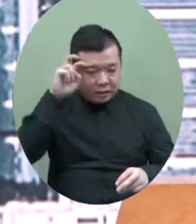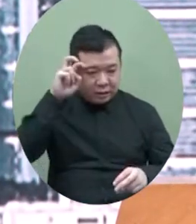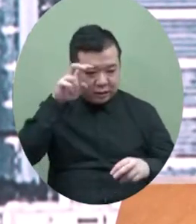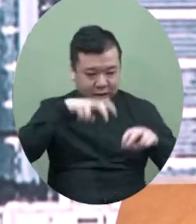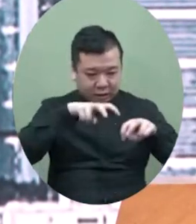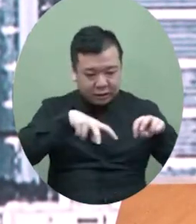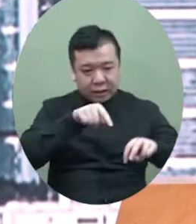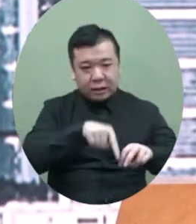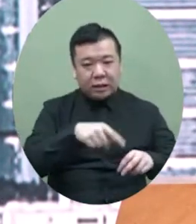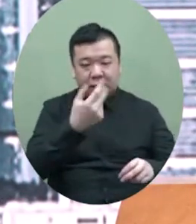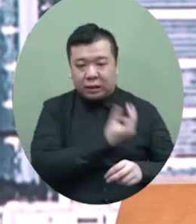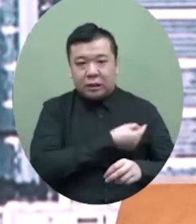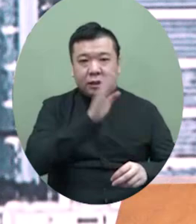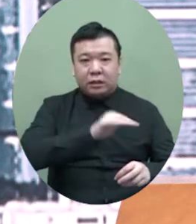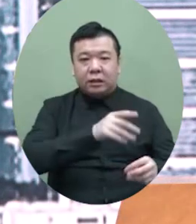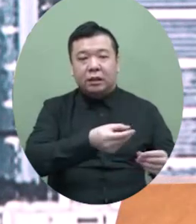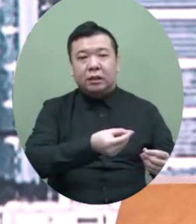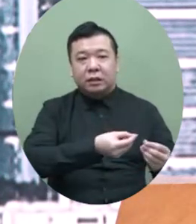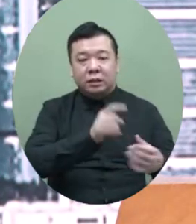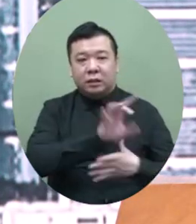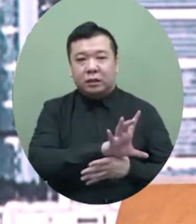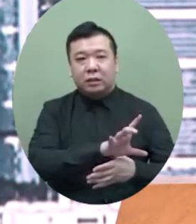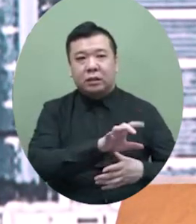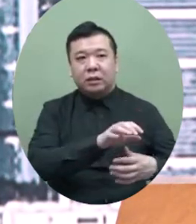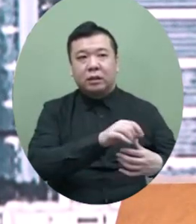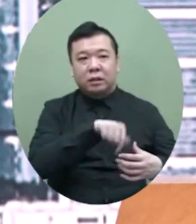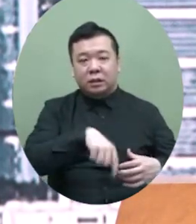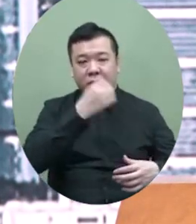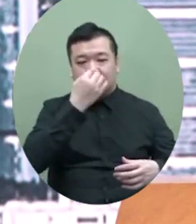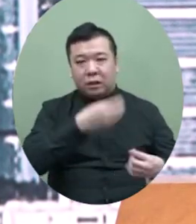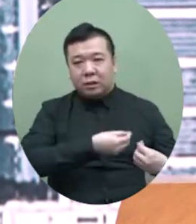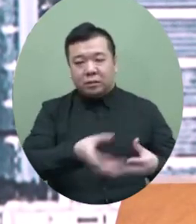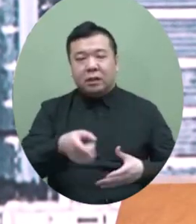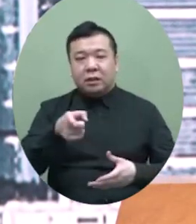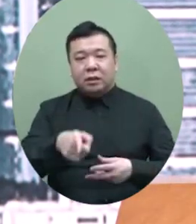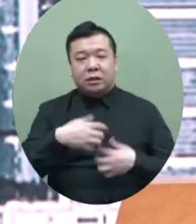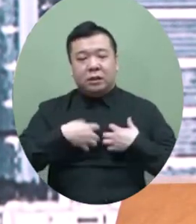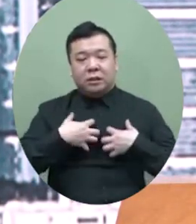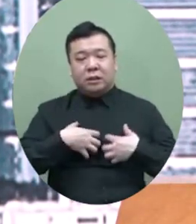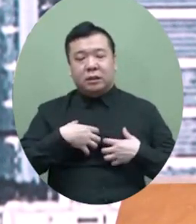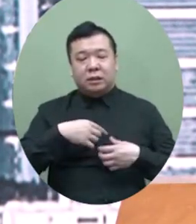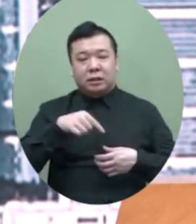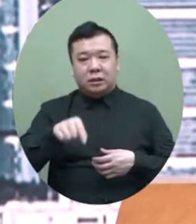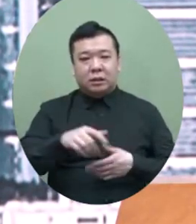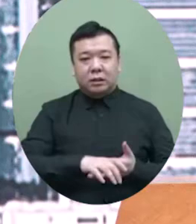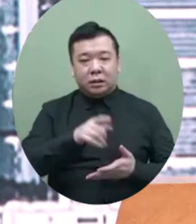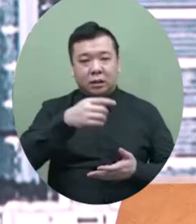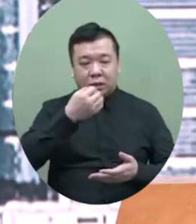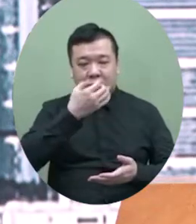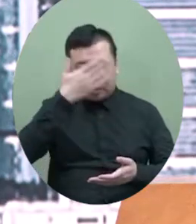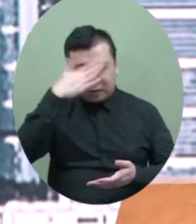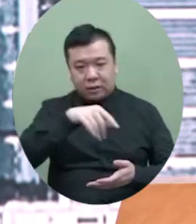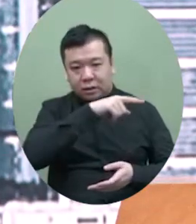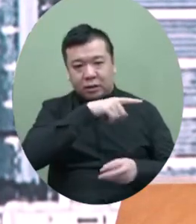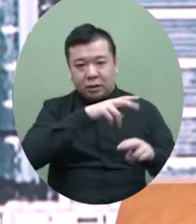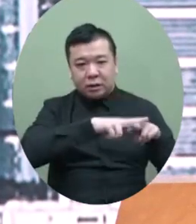生產嘅疫苗咧，能夠係早日喺香港可以緊急使用。中央係明白香港緊急使用咧